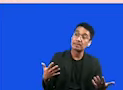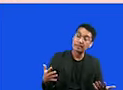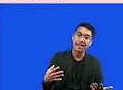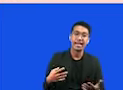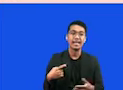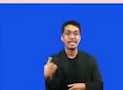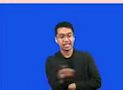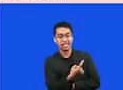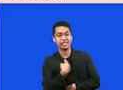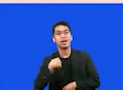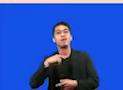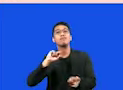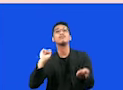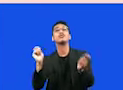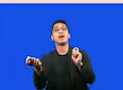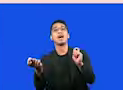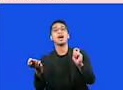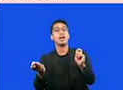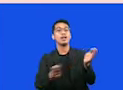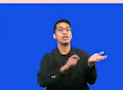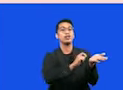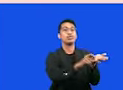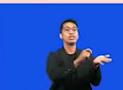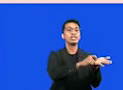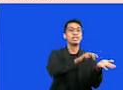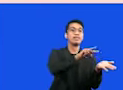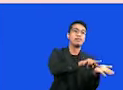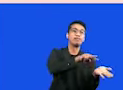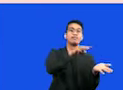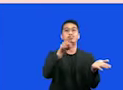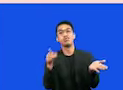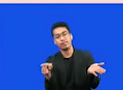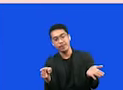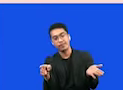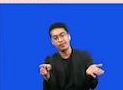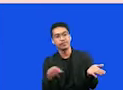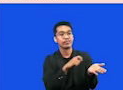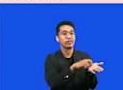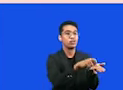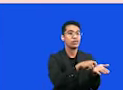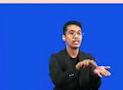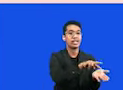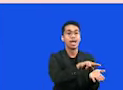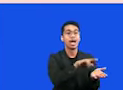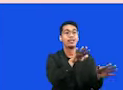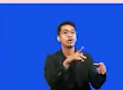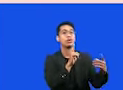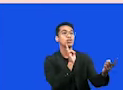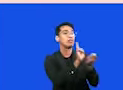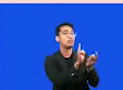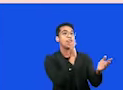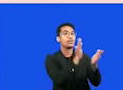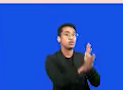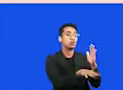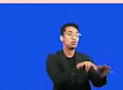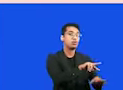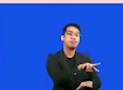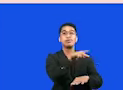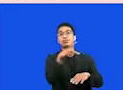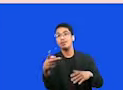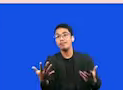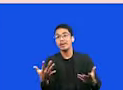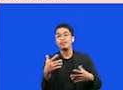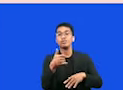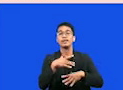yang tadinya berbentuk tulis yang tadinya dari ee bertemu langsung merubahnya jadi lebih menarik